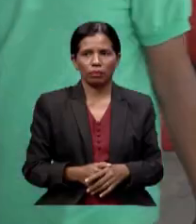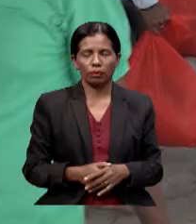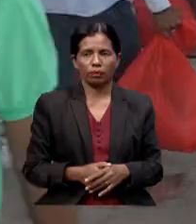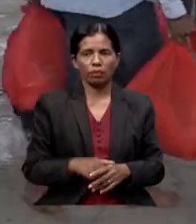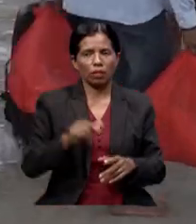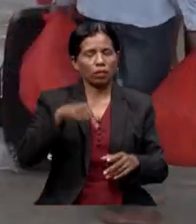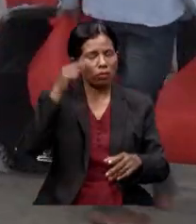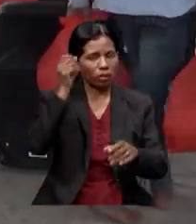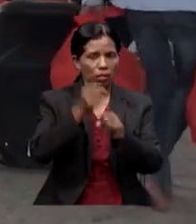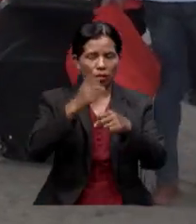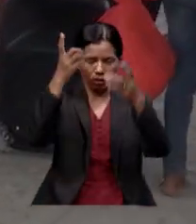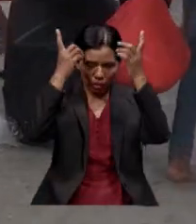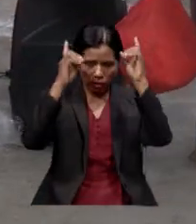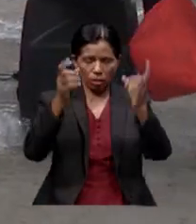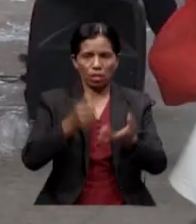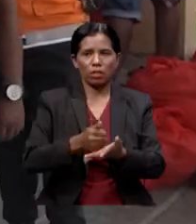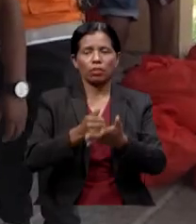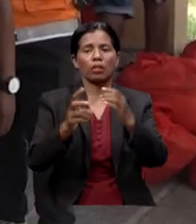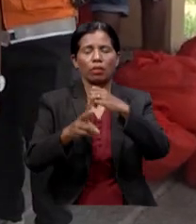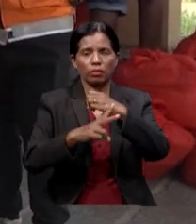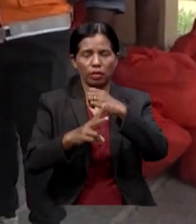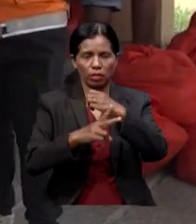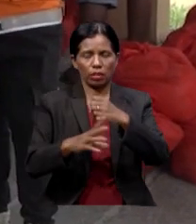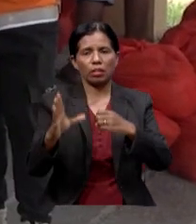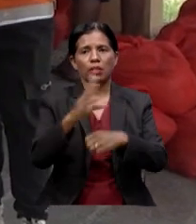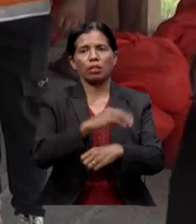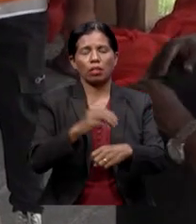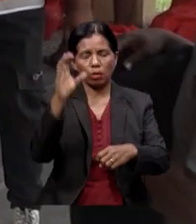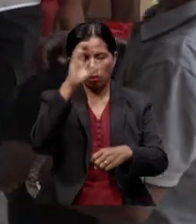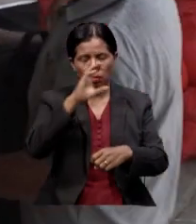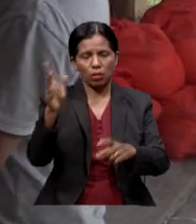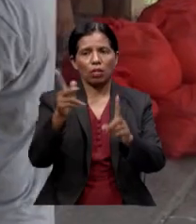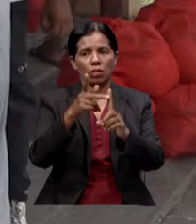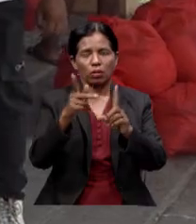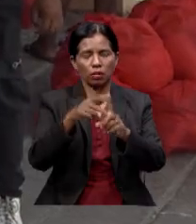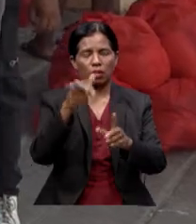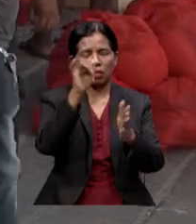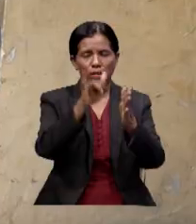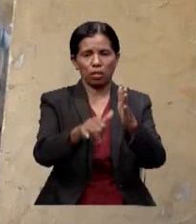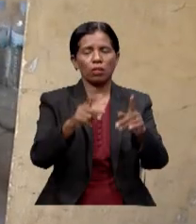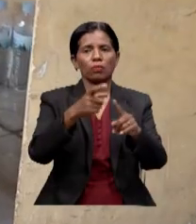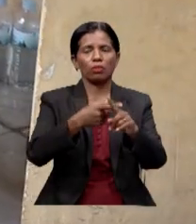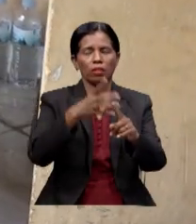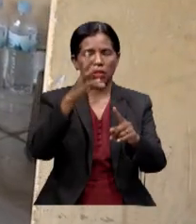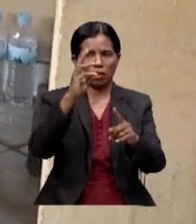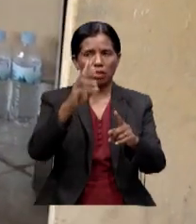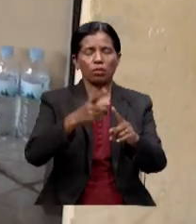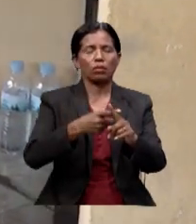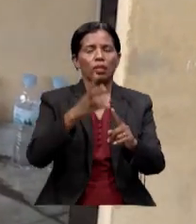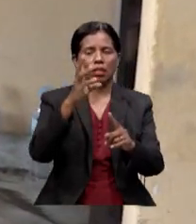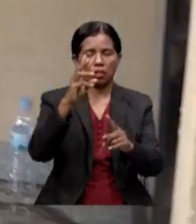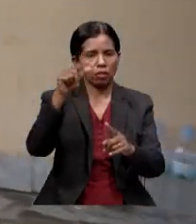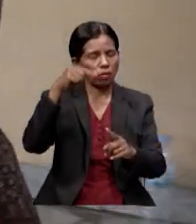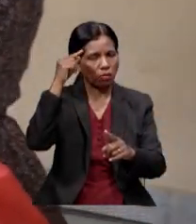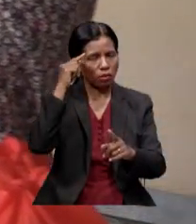Governo halona decisão ho di facilita vítima incêndio karantina tastolo atu buka cos ho di hela provisório durante fulanen, no durante fulanen ne,